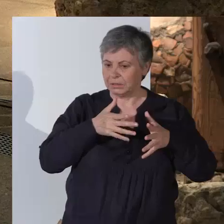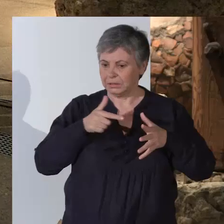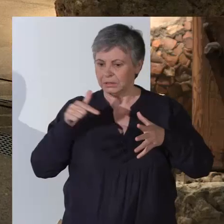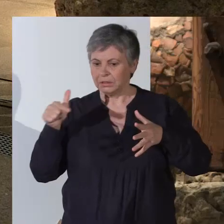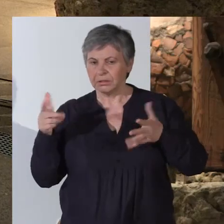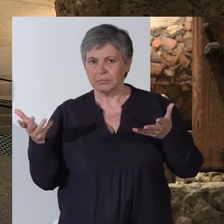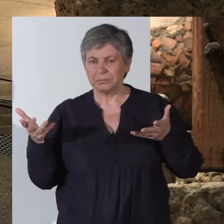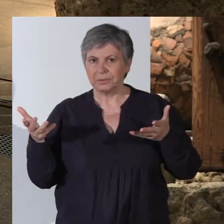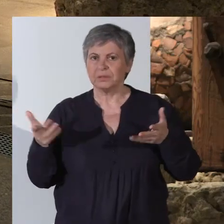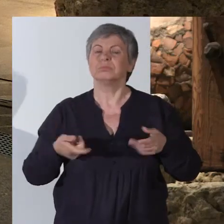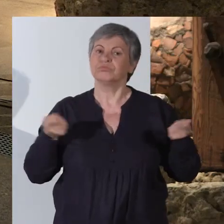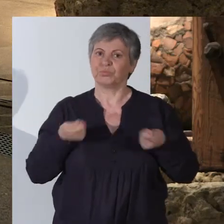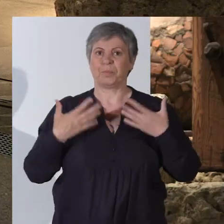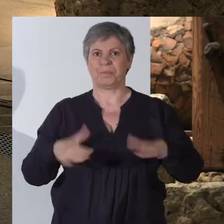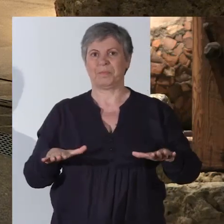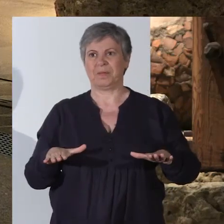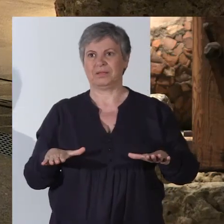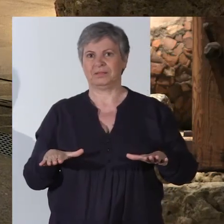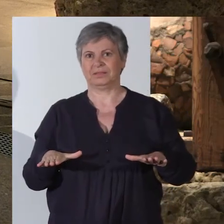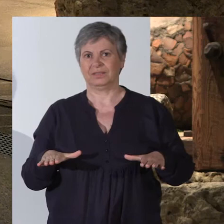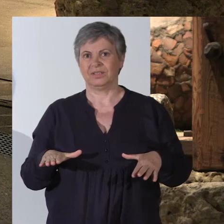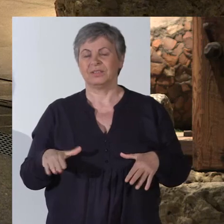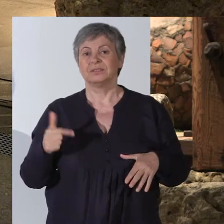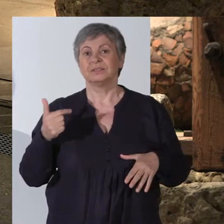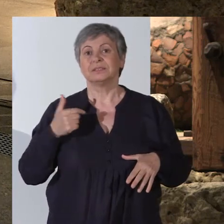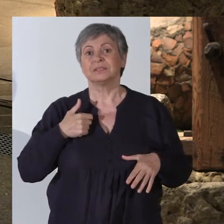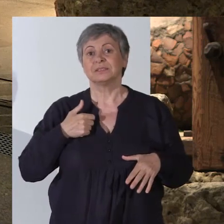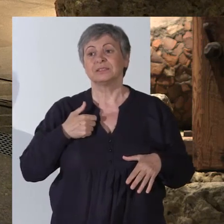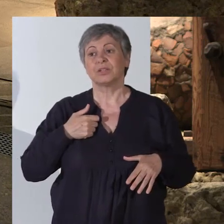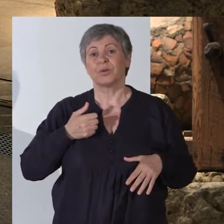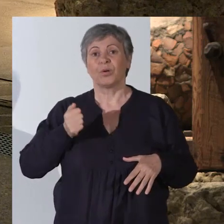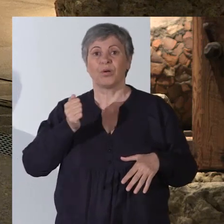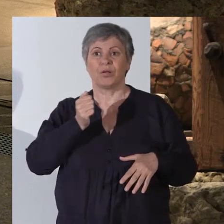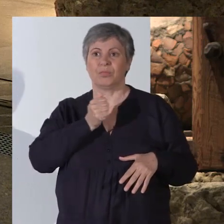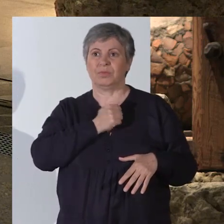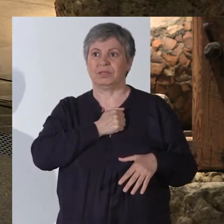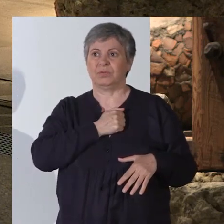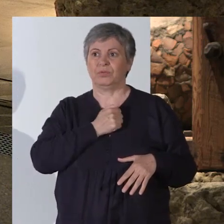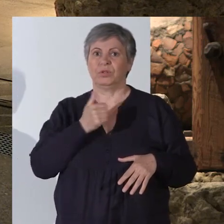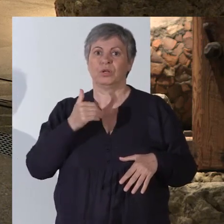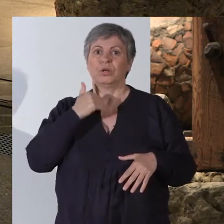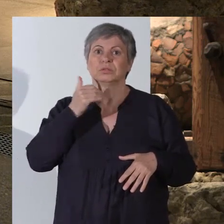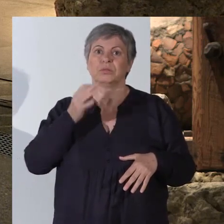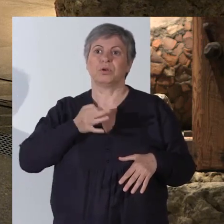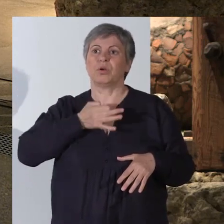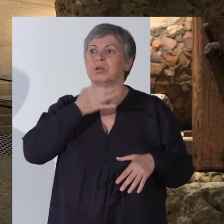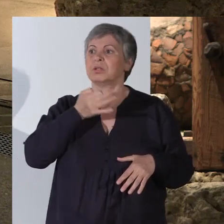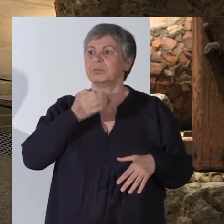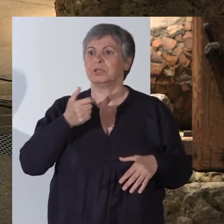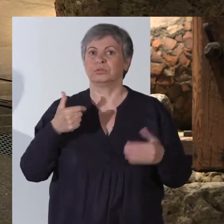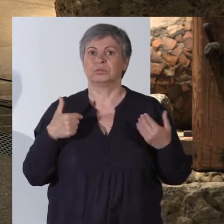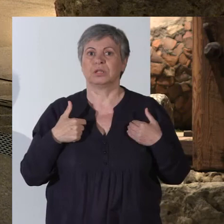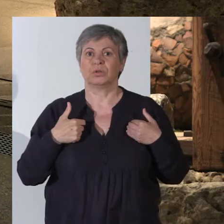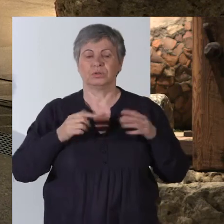αυτό κάναμε θεωρώ ότι δεν μπορώ να μιλήσω καθόλου για μένα στο θέατρο κωφών σαν